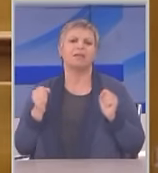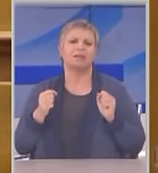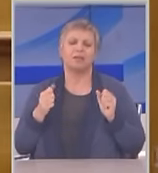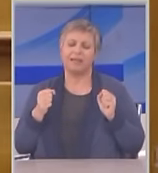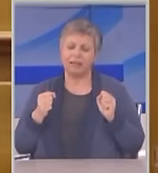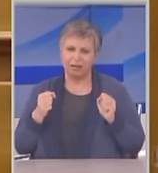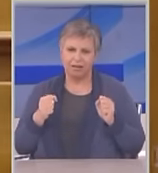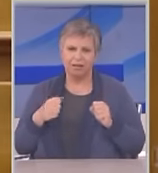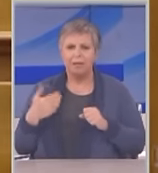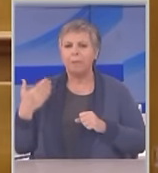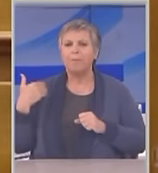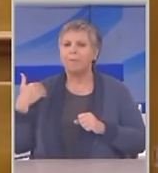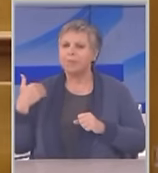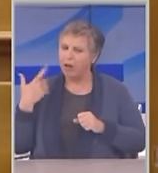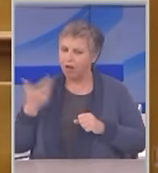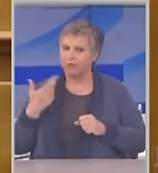ως δικογραφία πρόσφατα στη Βουλή